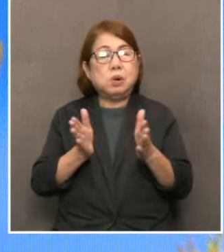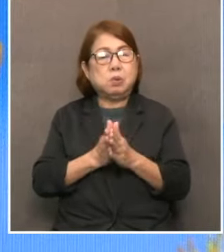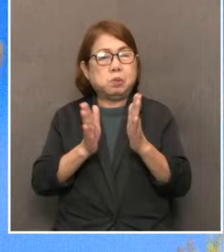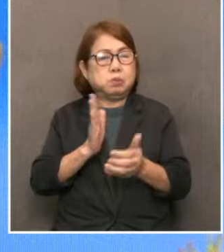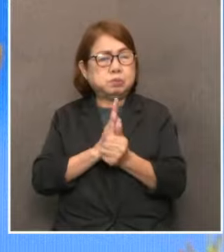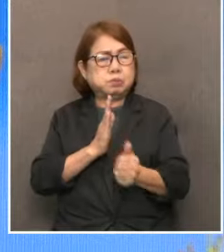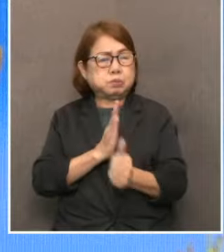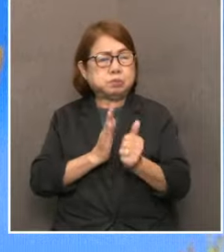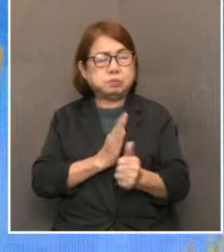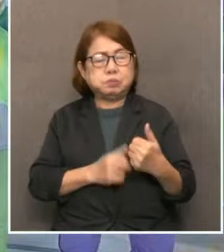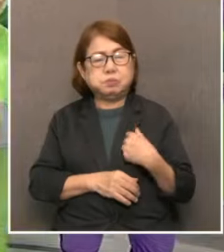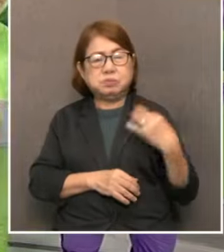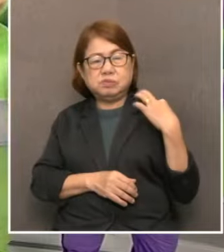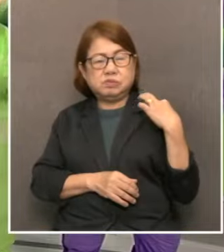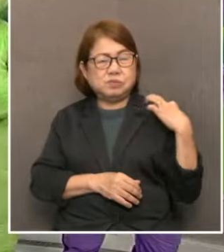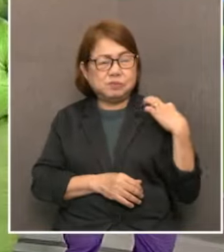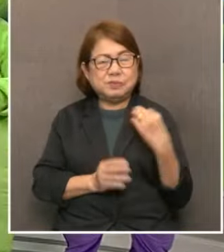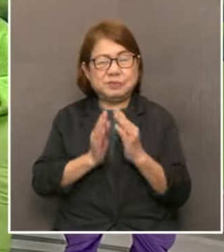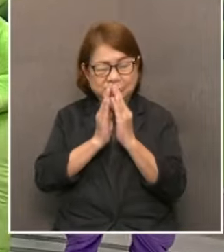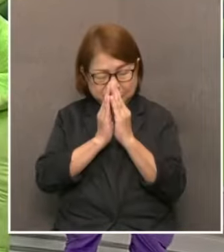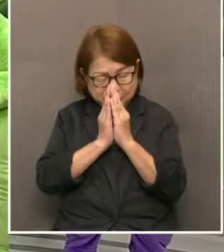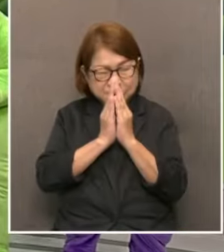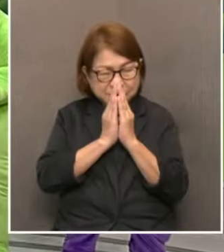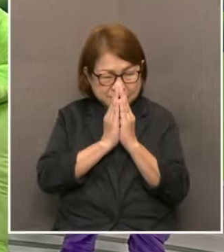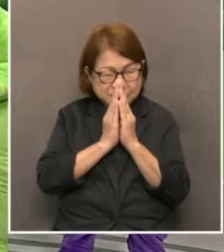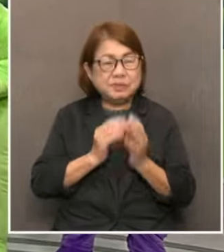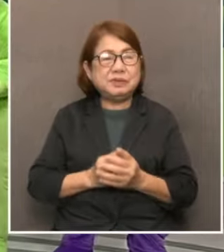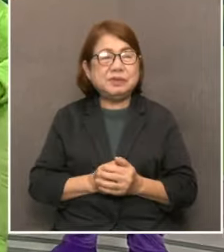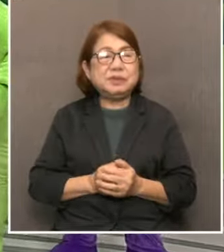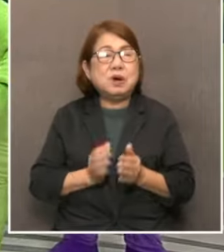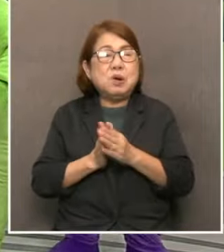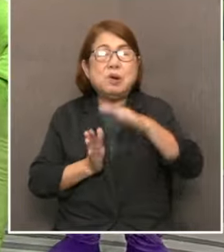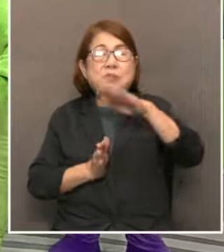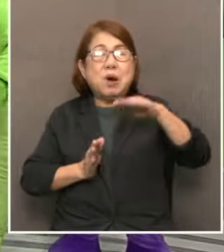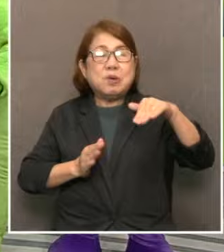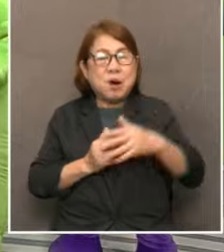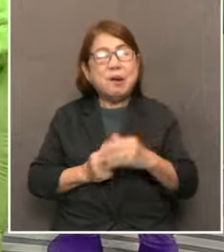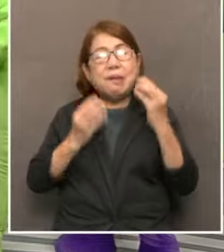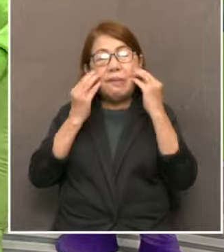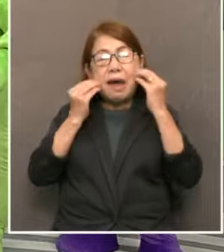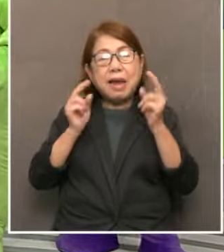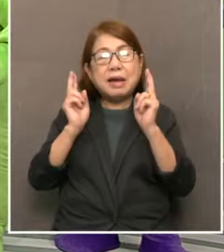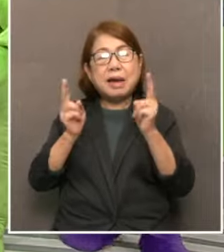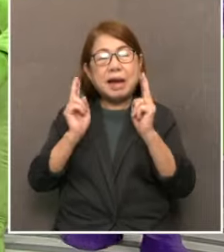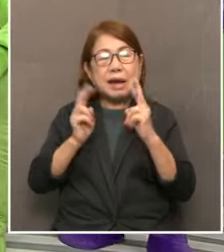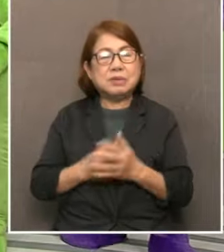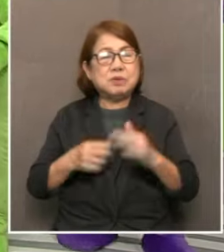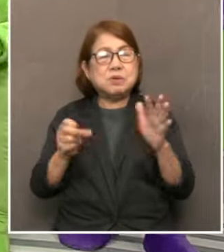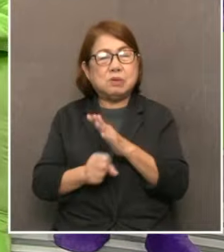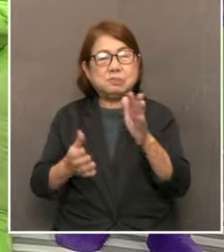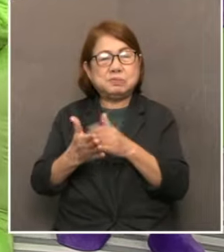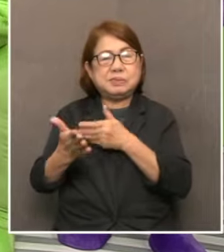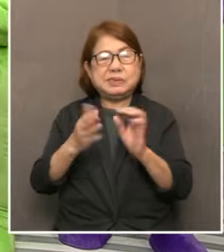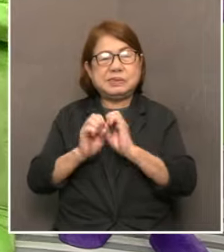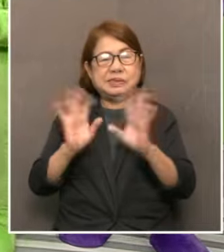Queenด้วยค่ะสวัสดีค่ะสวัสดีครับสสวัสดีคสวัสน้องๆแี้ด้วยนะครับผมโหมากันสร้างสีสันสดใสสวย